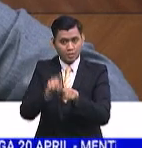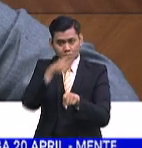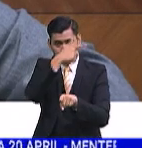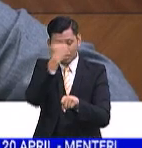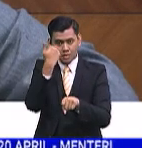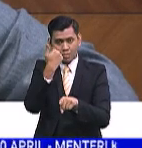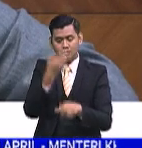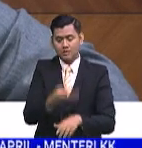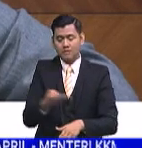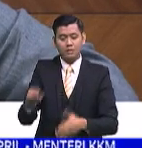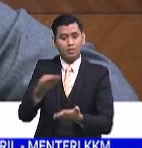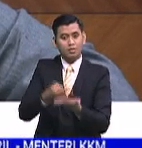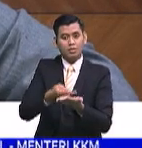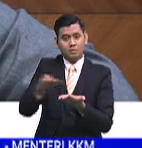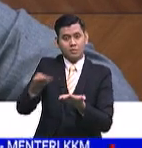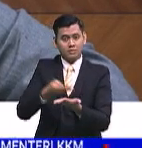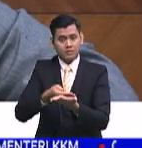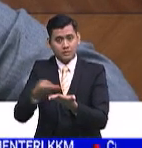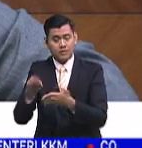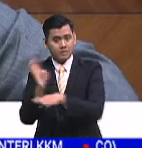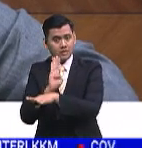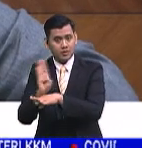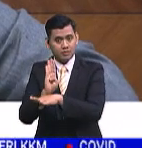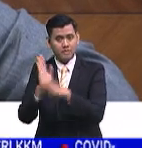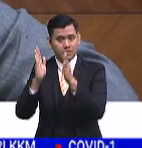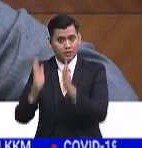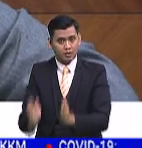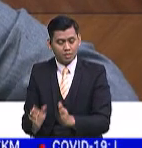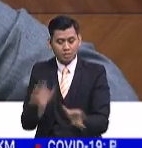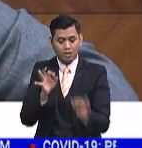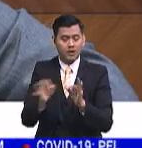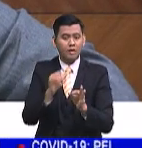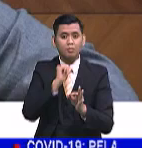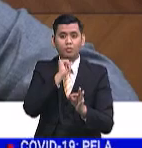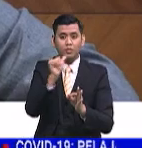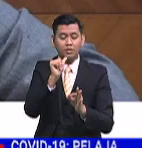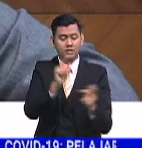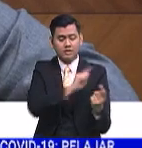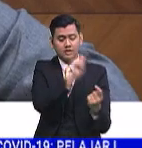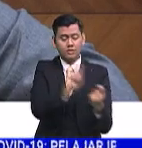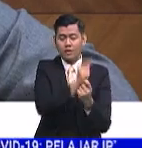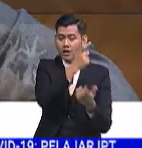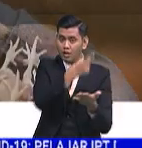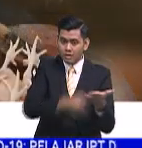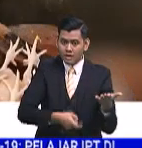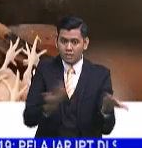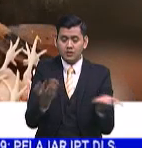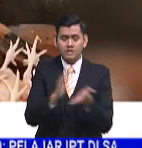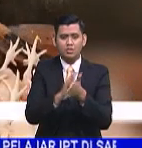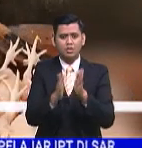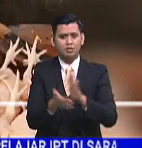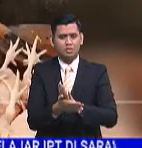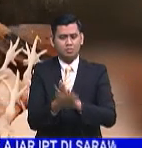oleh peniaga. Jadi sekiranya harganya tidak stabil, maka peniaga pun tak dapat nak menetapkan harga.